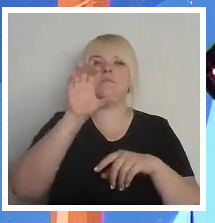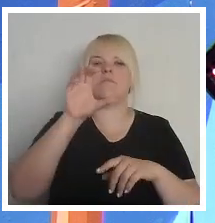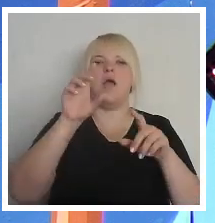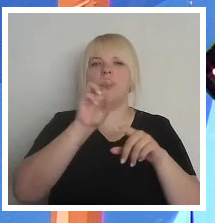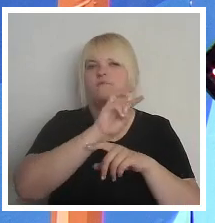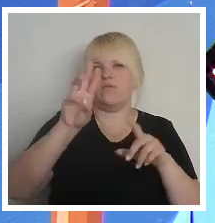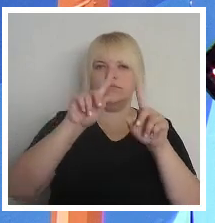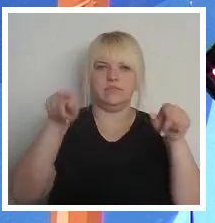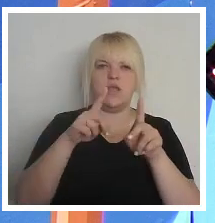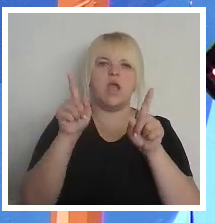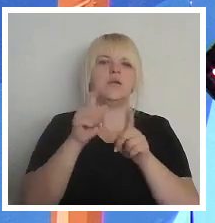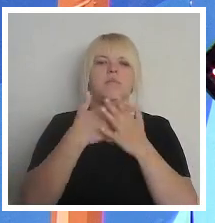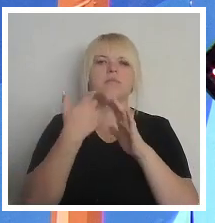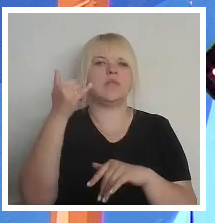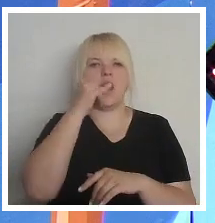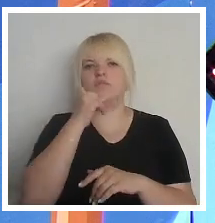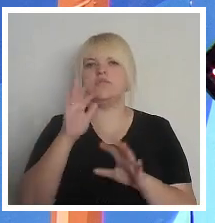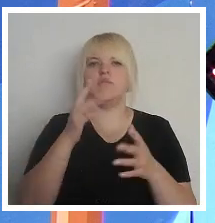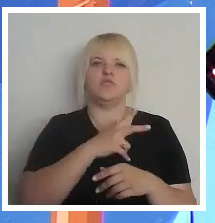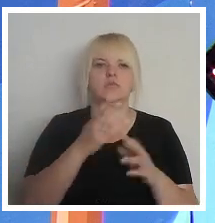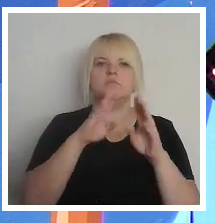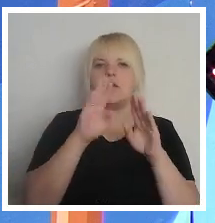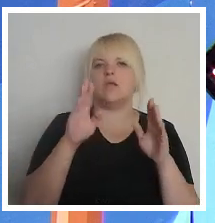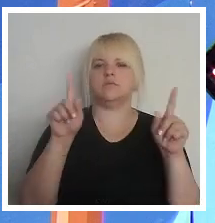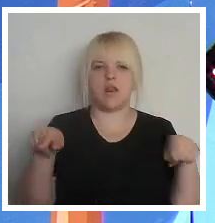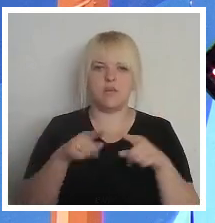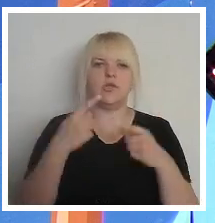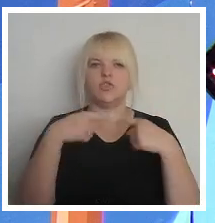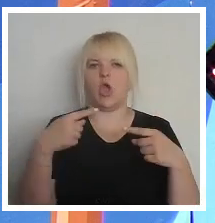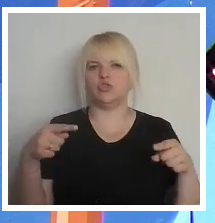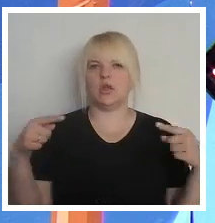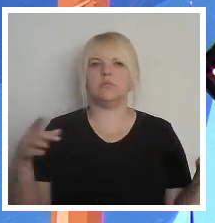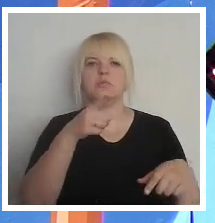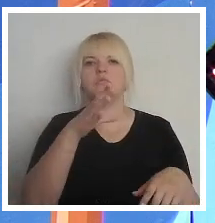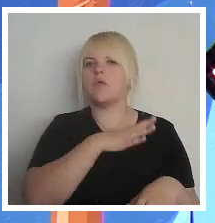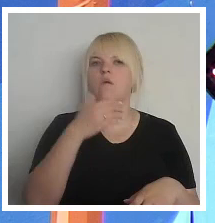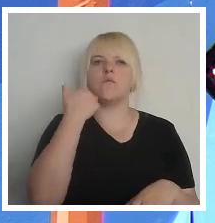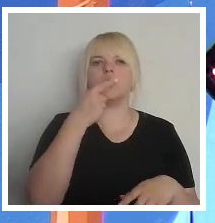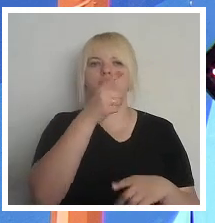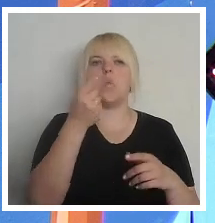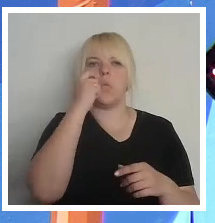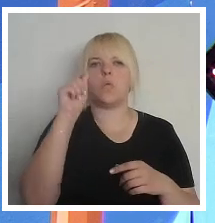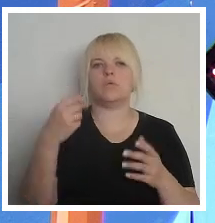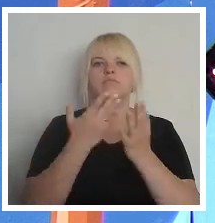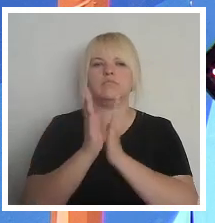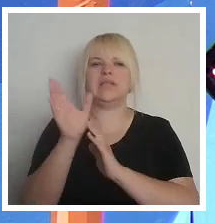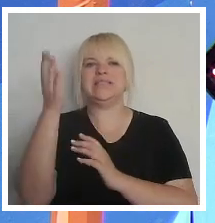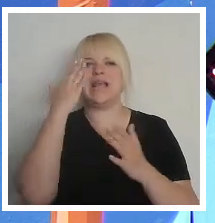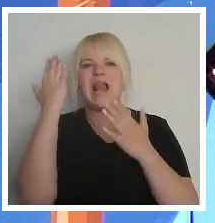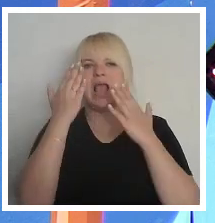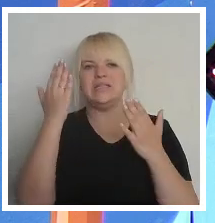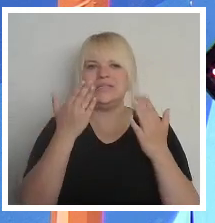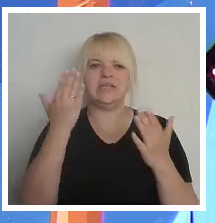push notifikēšanos telefonos vai soctīklos dažādība. Un tu nedrīkst kautrēties šo Ukrainu atšķaidīt ar izklaidējošu saturu,